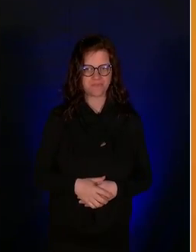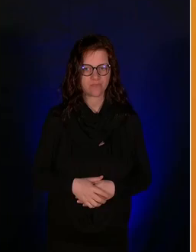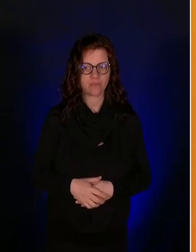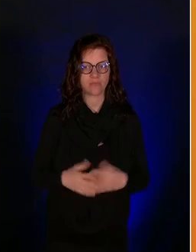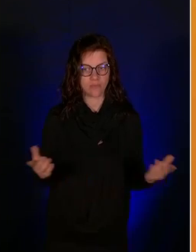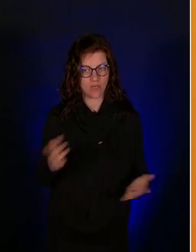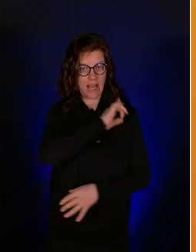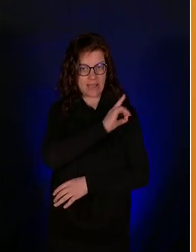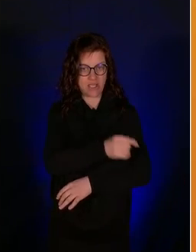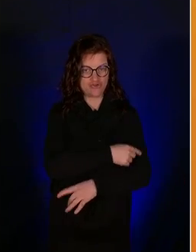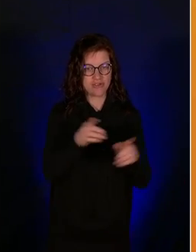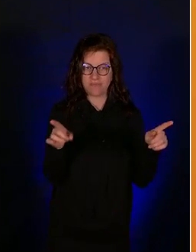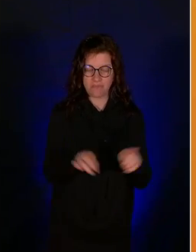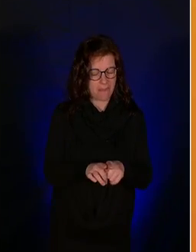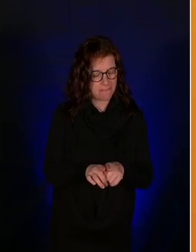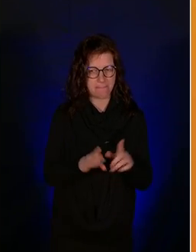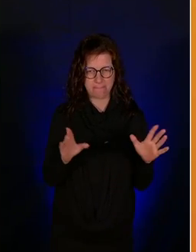Dans l'énergie aussi,